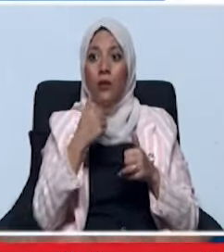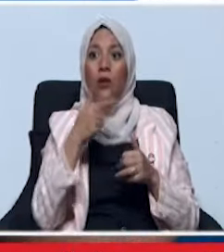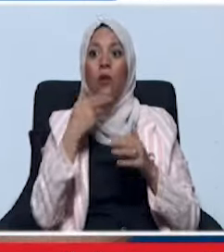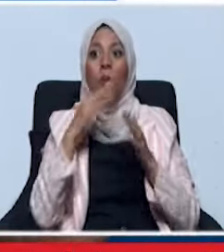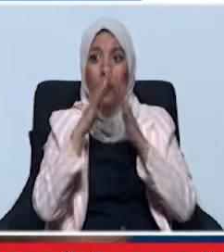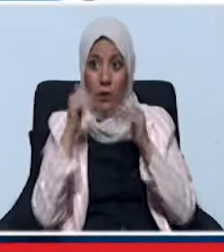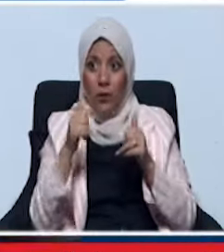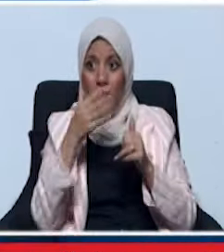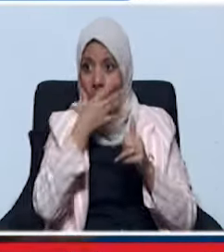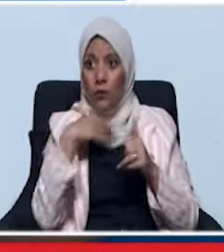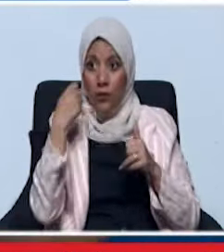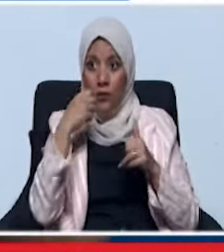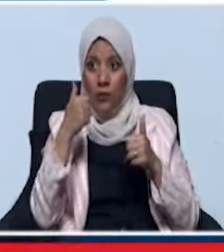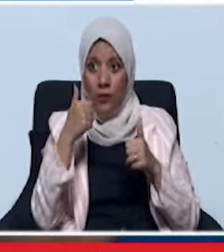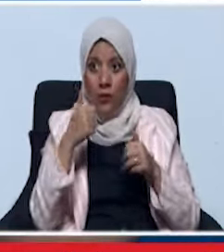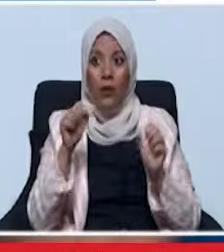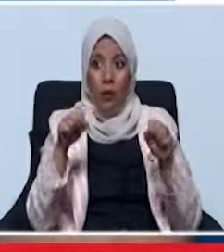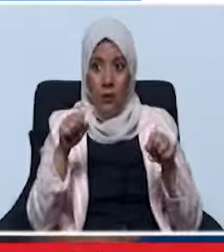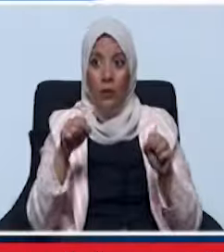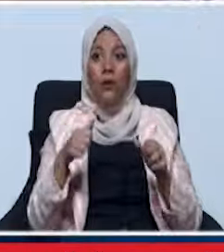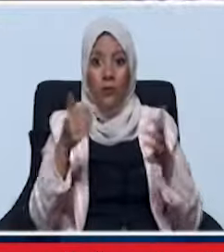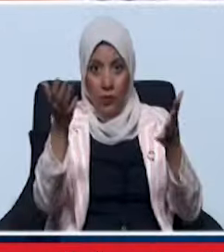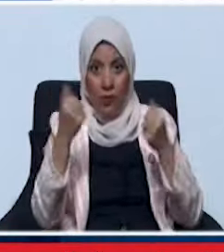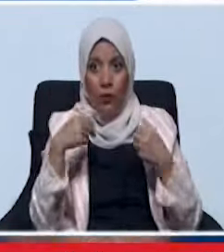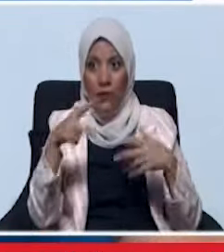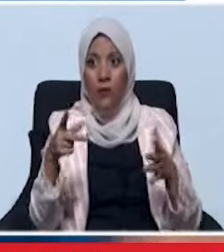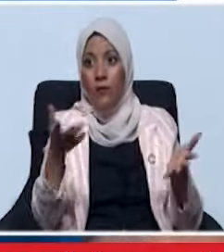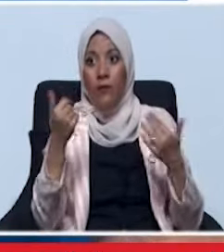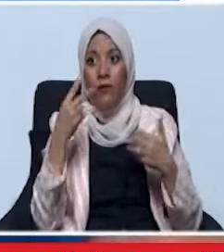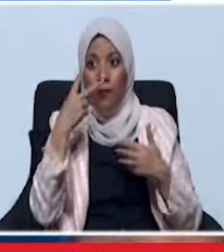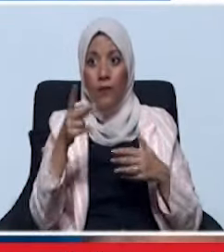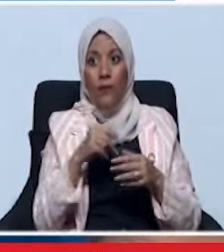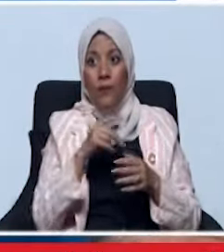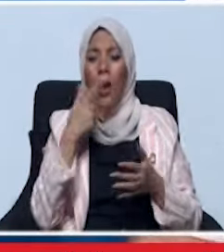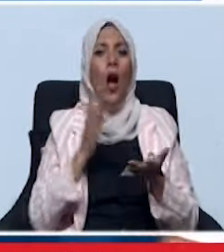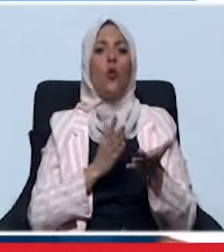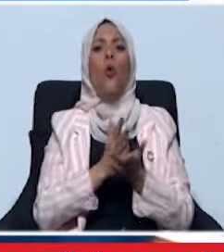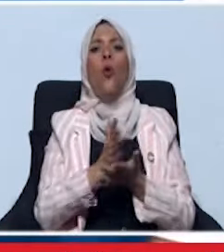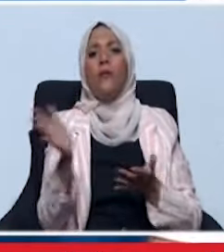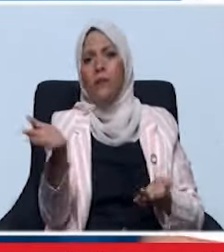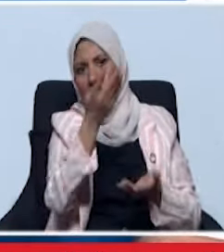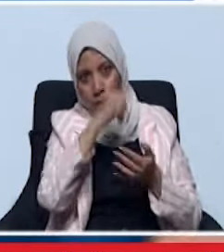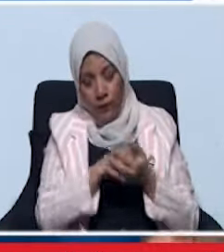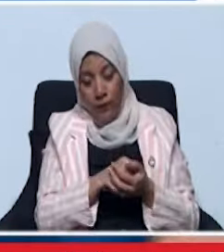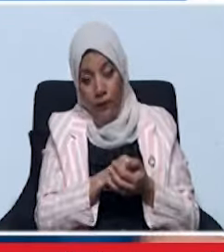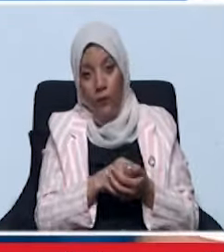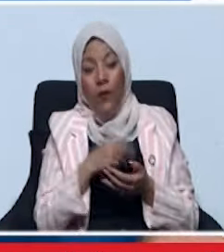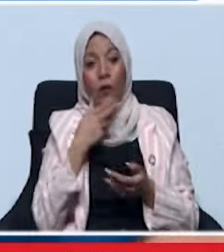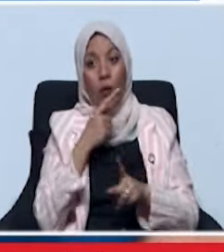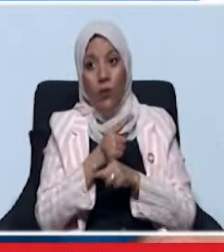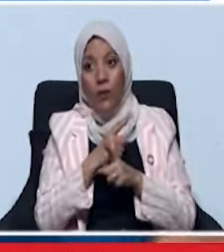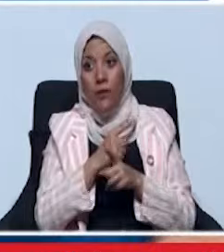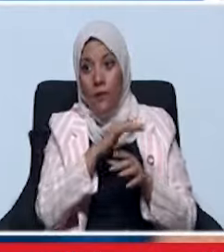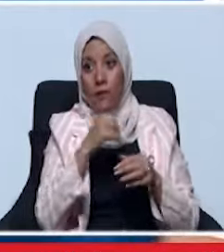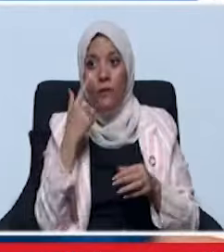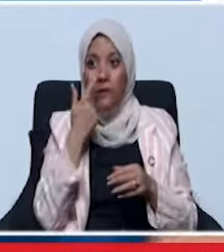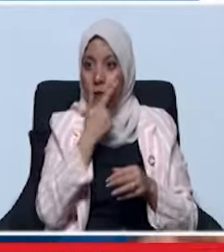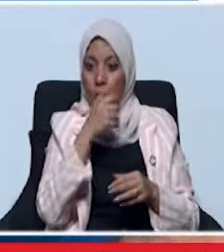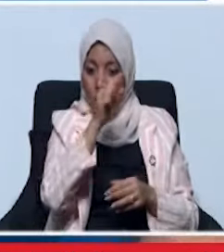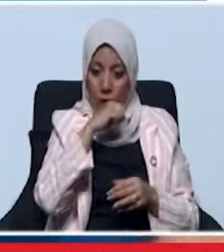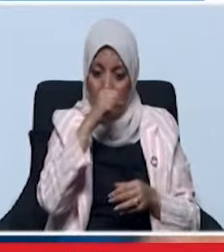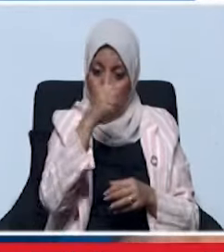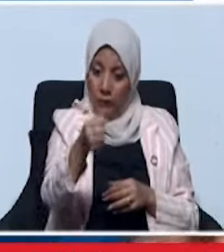قال له اسمراني كده ومصراوي كده جميل. قال له انا موافق من غير ما اشوفه على طول. فالاستاذ عمار قال له هنحط الولد قدام الميكروفون يا